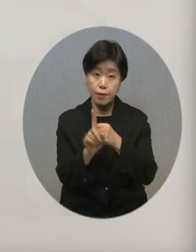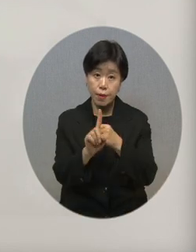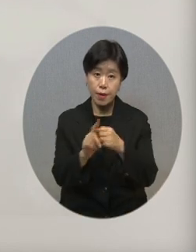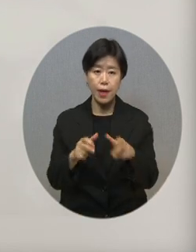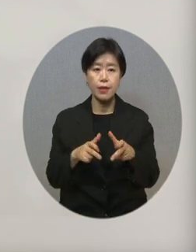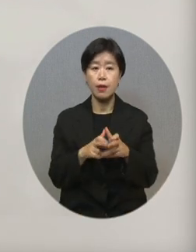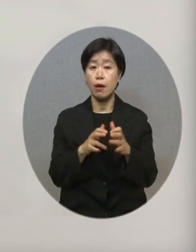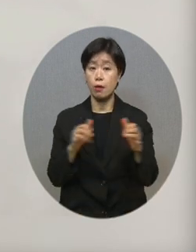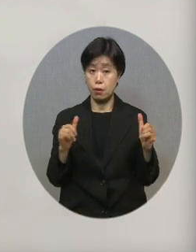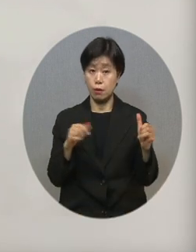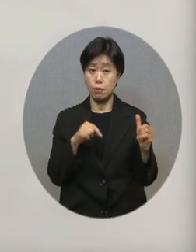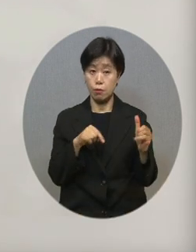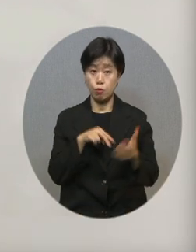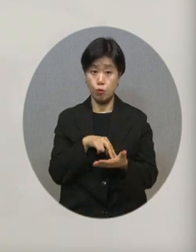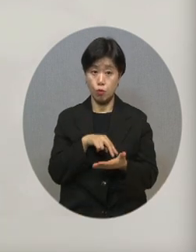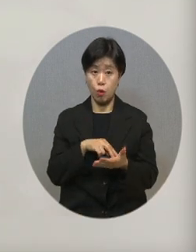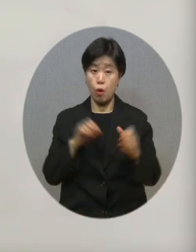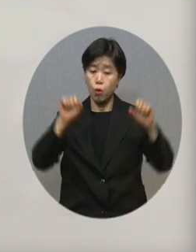장애인도